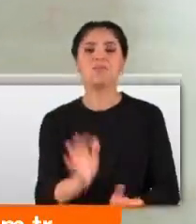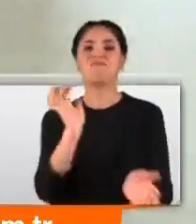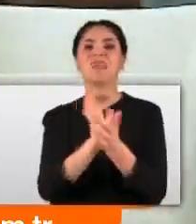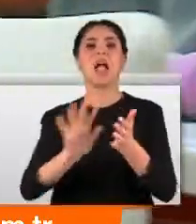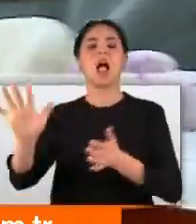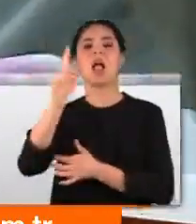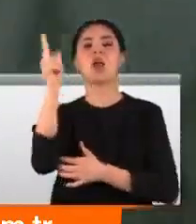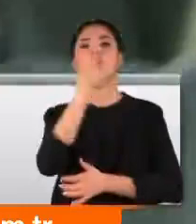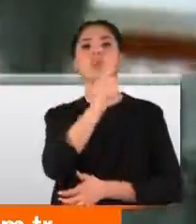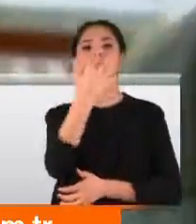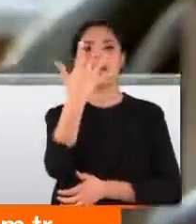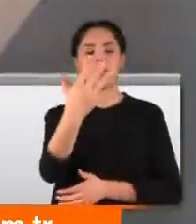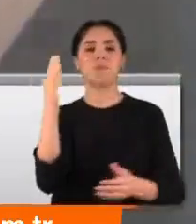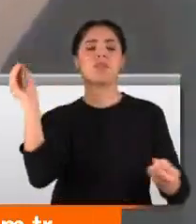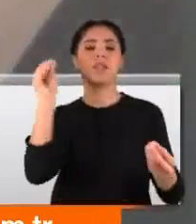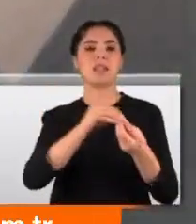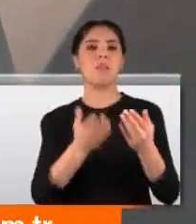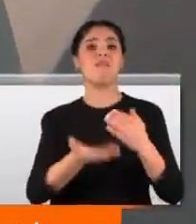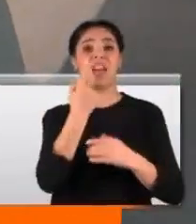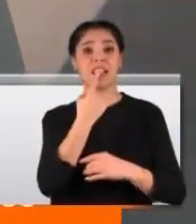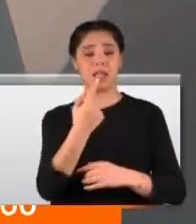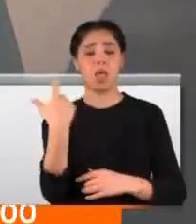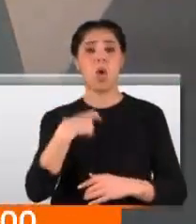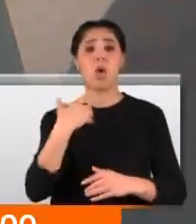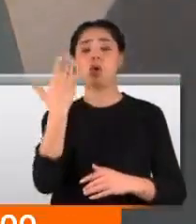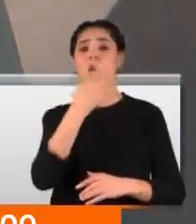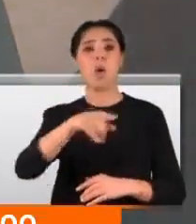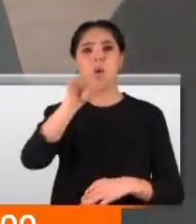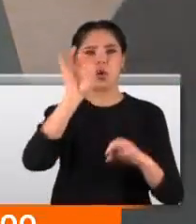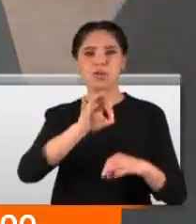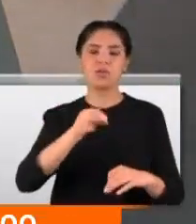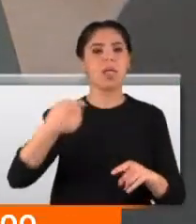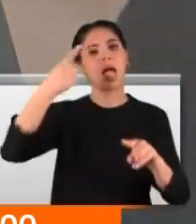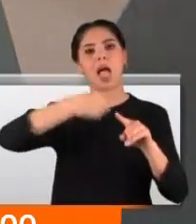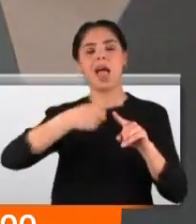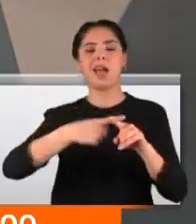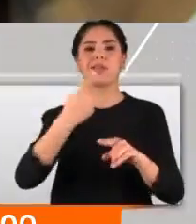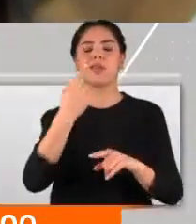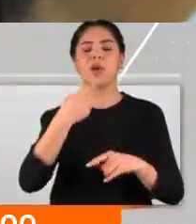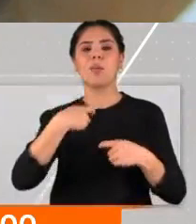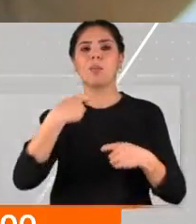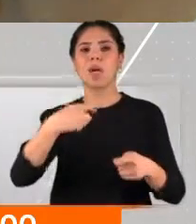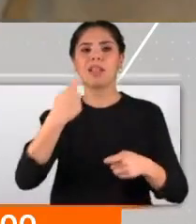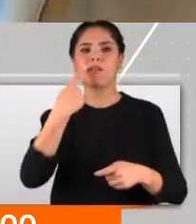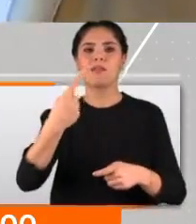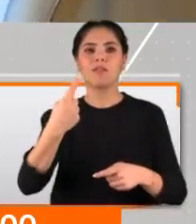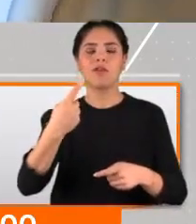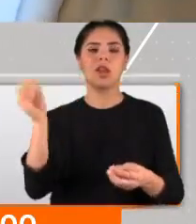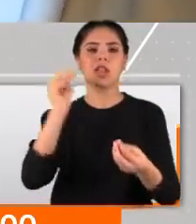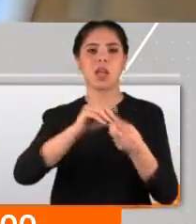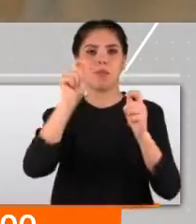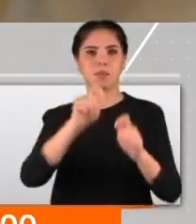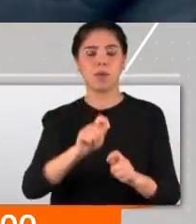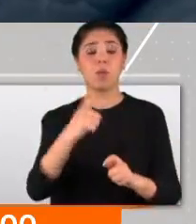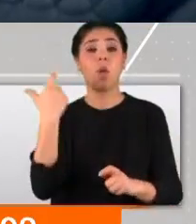Veliler %65 zammı bile çok bulmuştu. Özel okullarsa çareyi ek ücretlere fahiş artışta buldu. Özellikle de